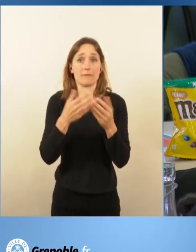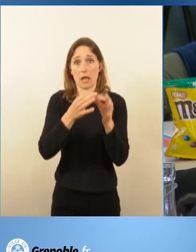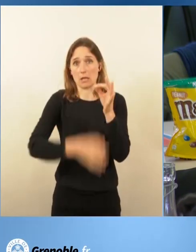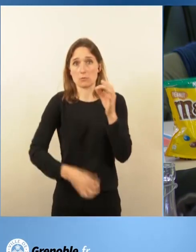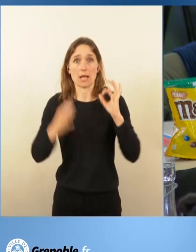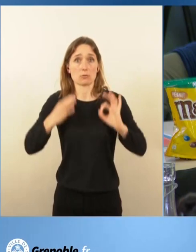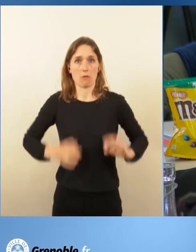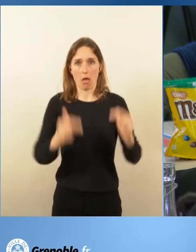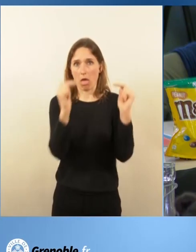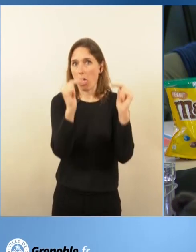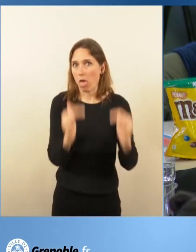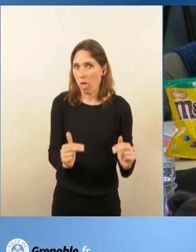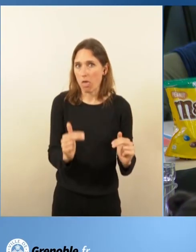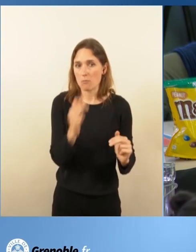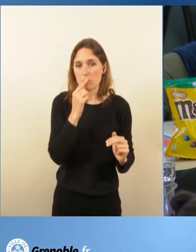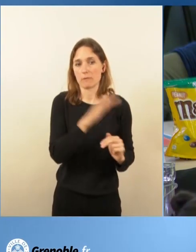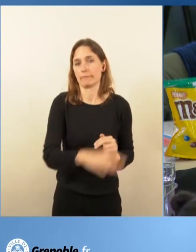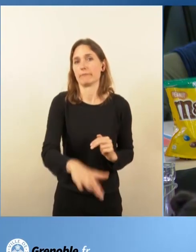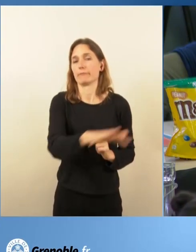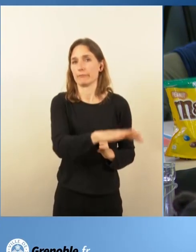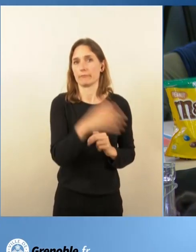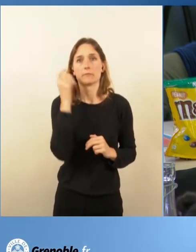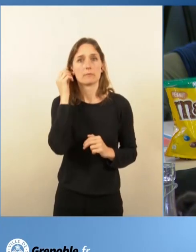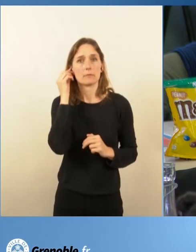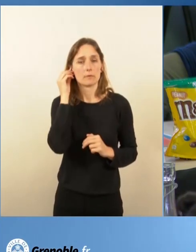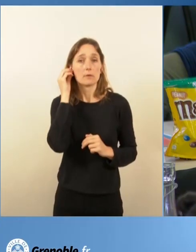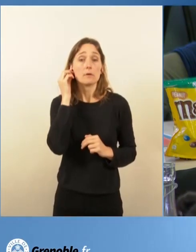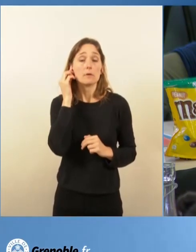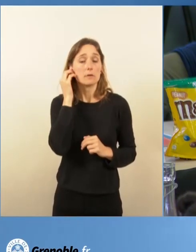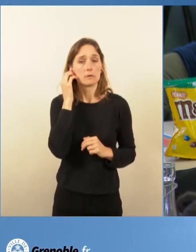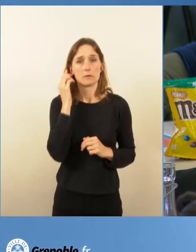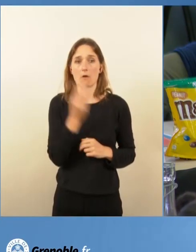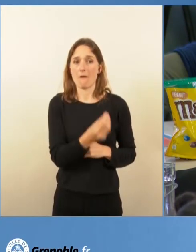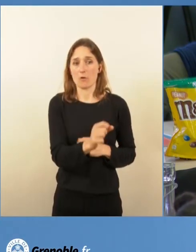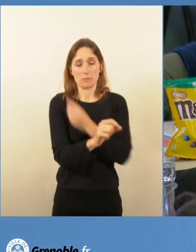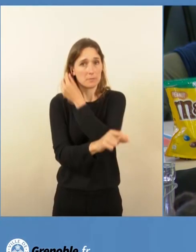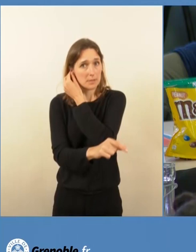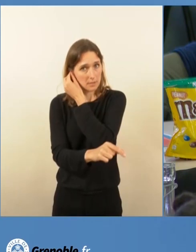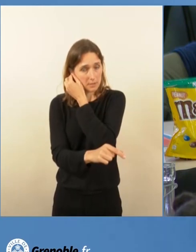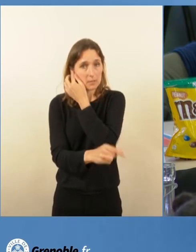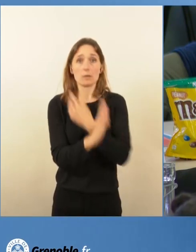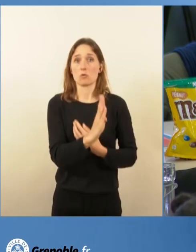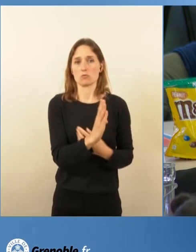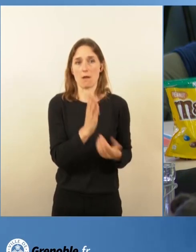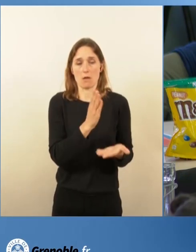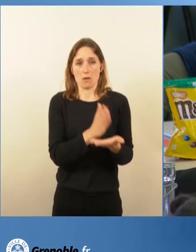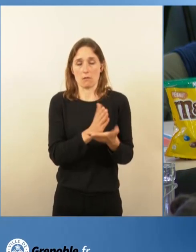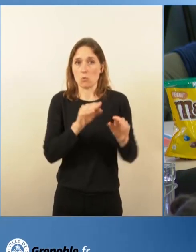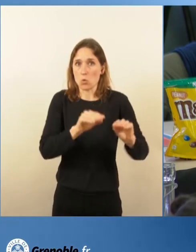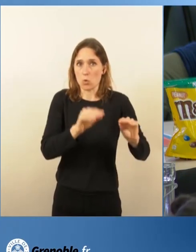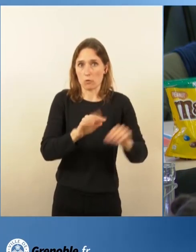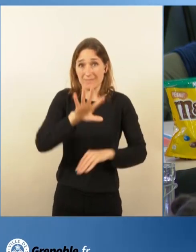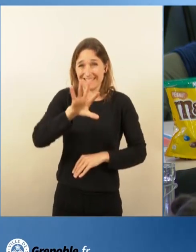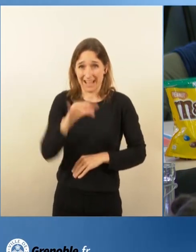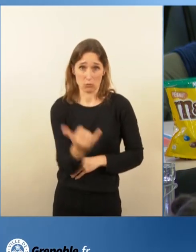plus bas pour ces enfants là qui auraient besoin qui ont besoin de deux classes sur cinq jours et